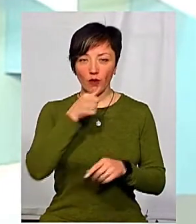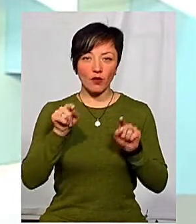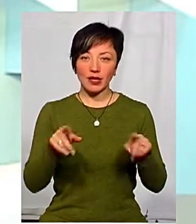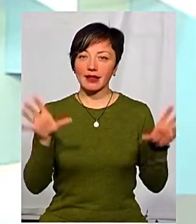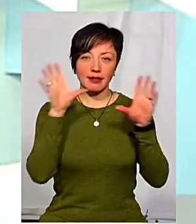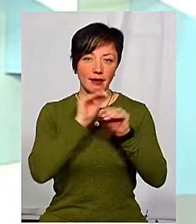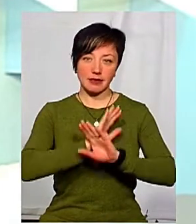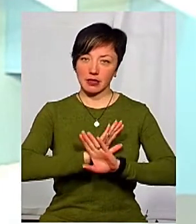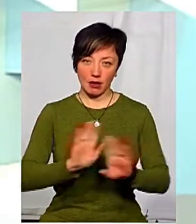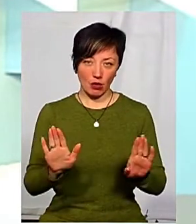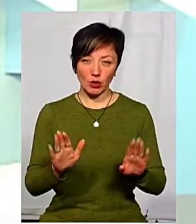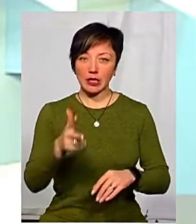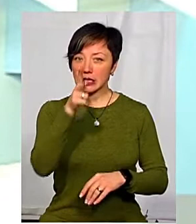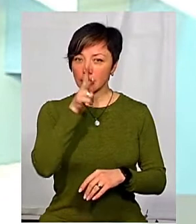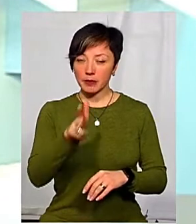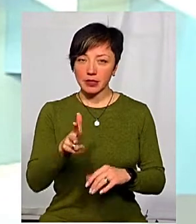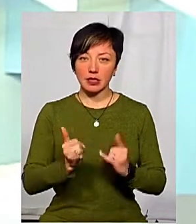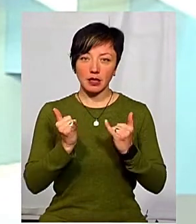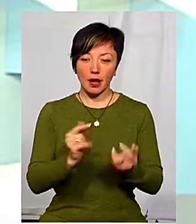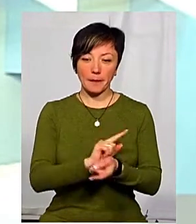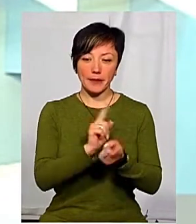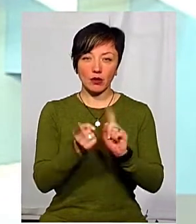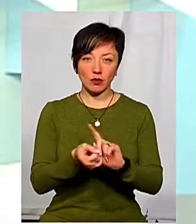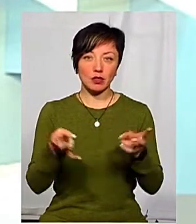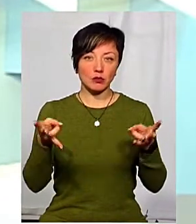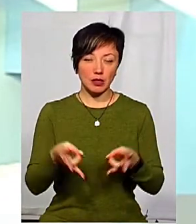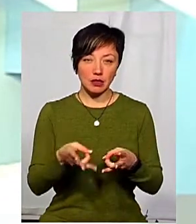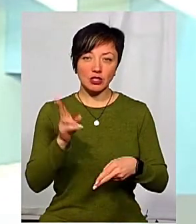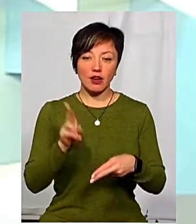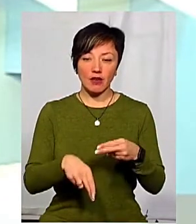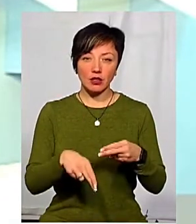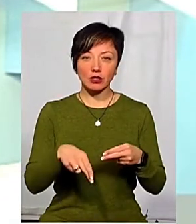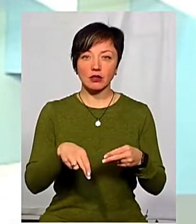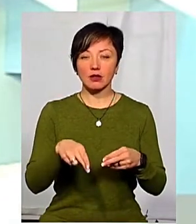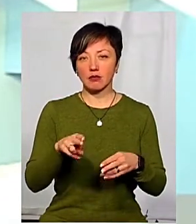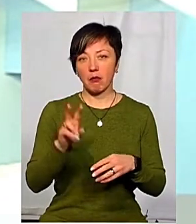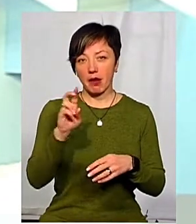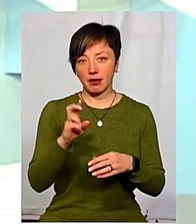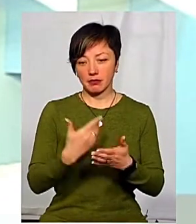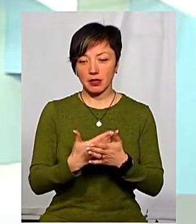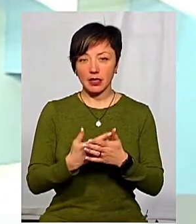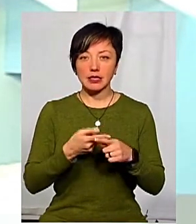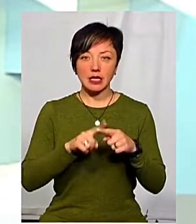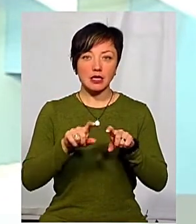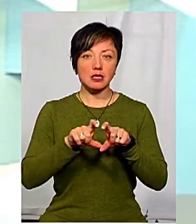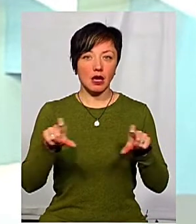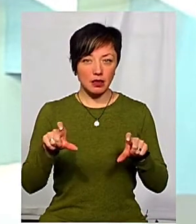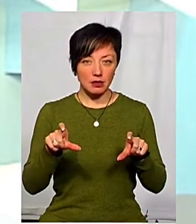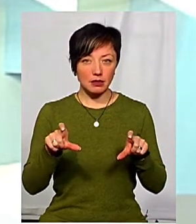не встигають. 3 місяці для перетворення необхідно, тобто вони завершать його в кінці березня. Тому цей